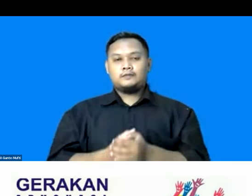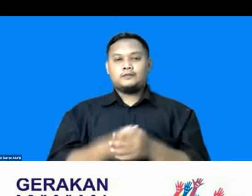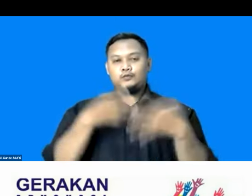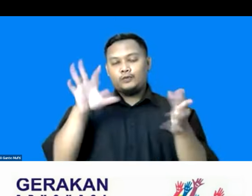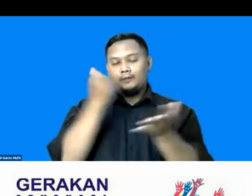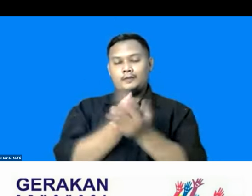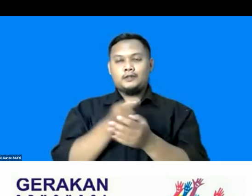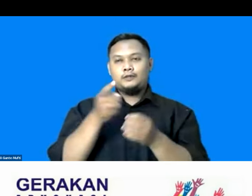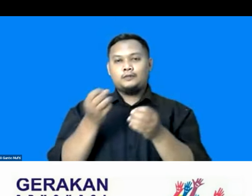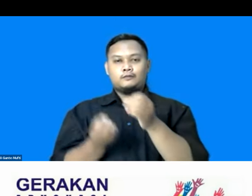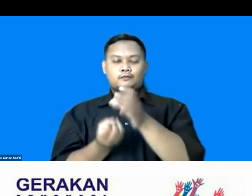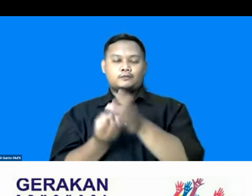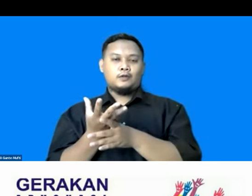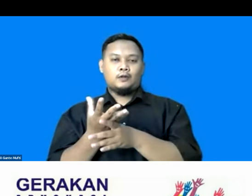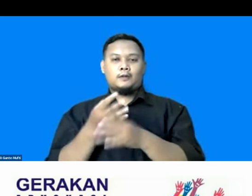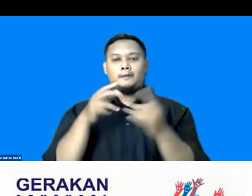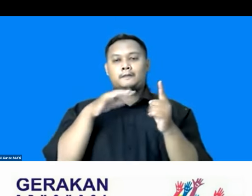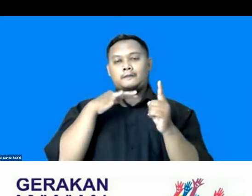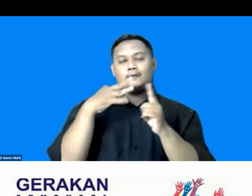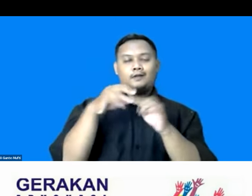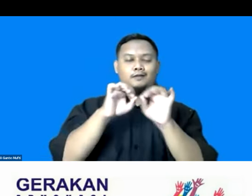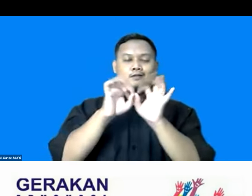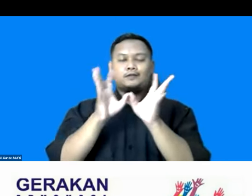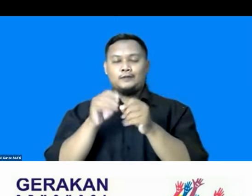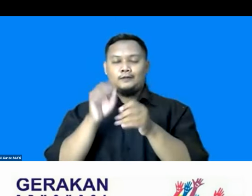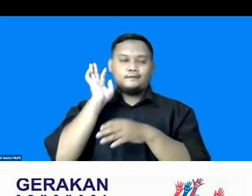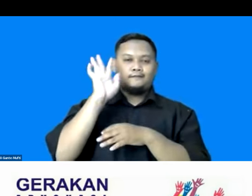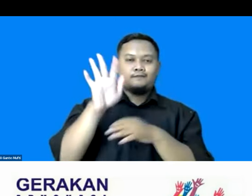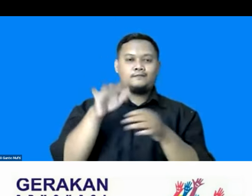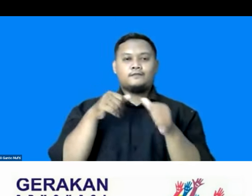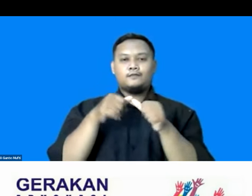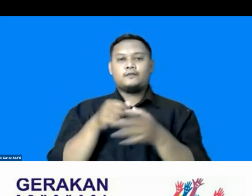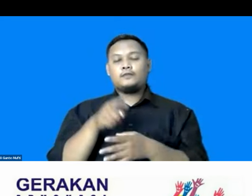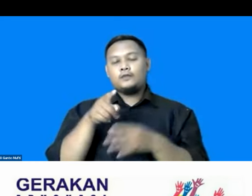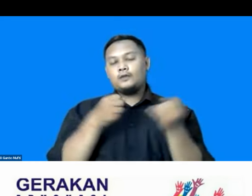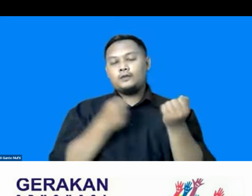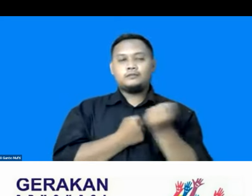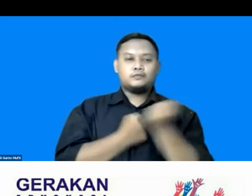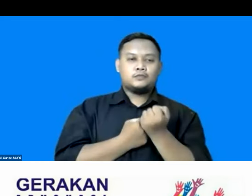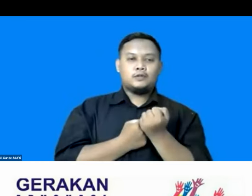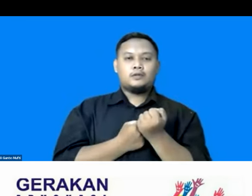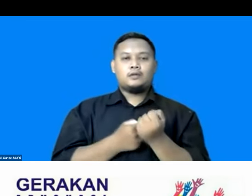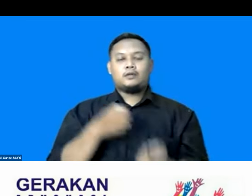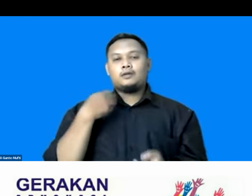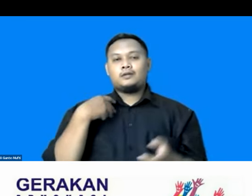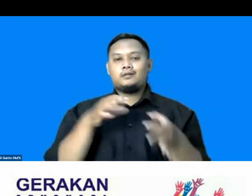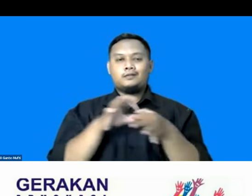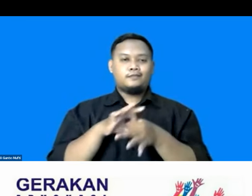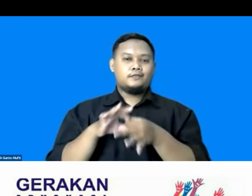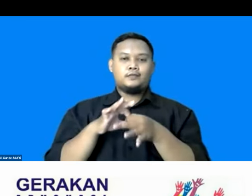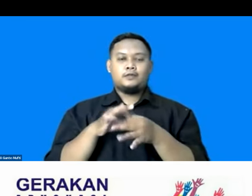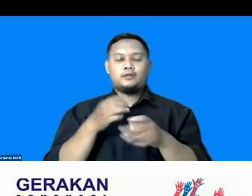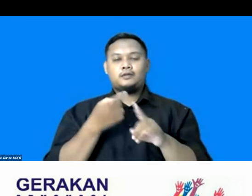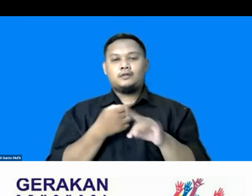menciptakan suatu masyarakat yang lebih inklusi lagi, gitu. Dan didukung dengan adanya kolaborasi antar